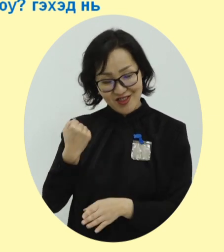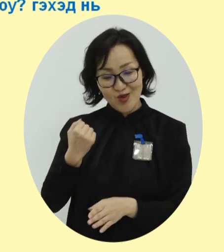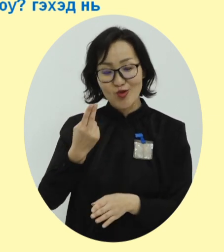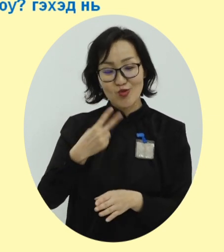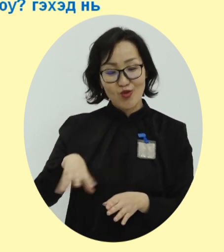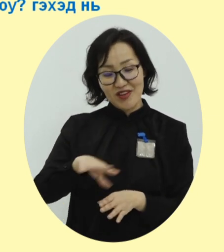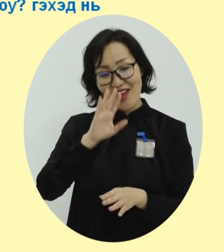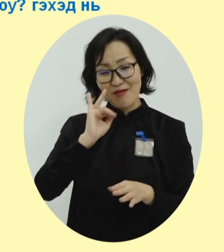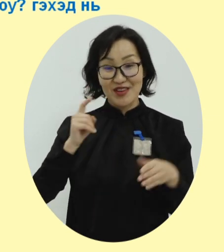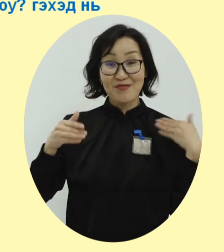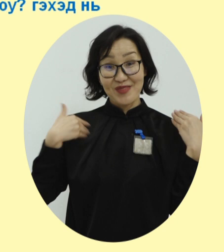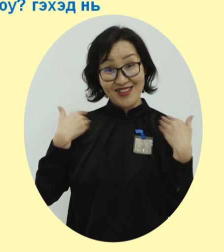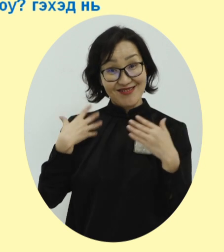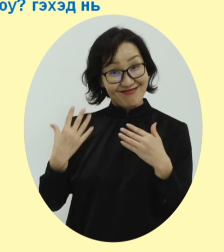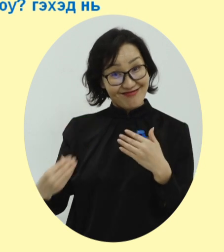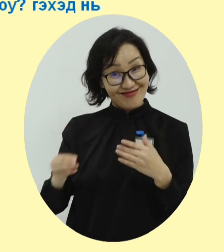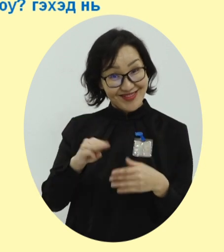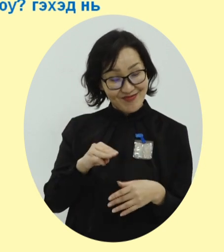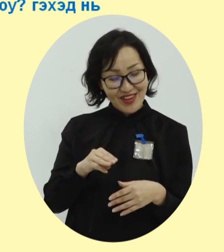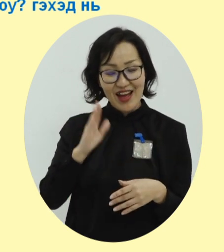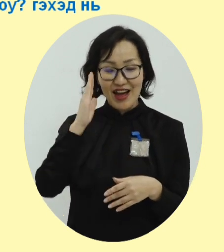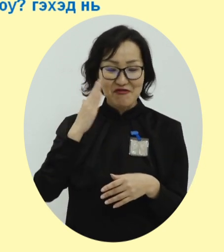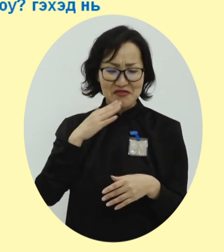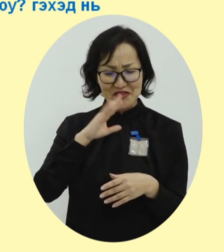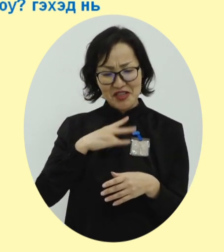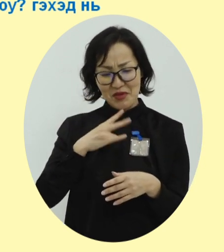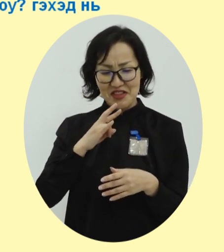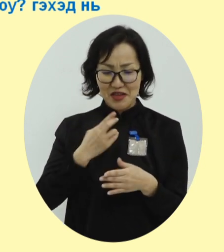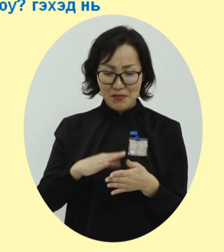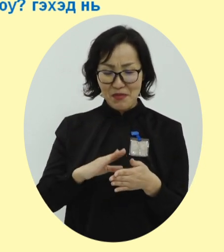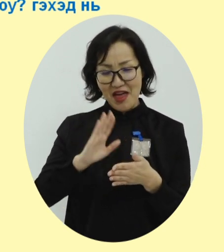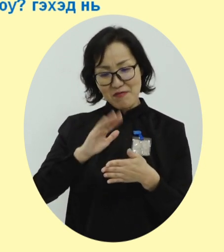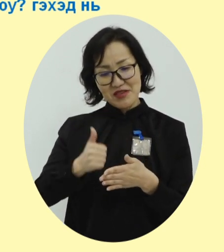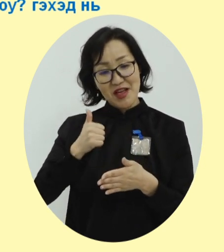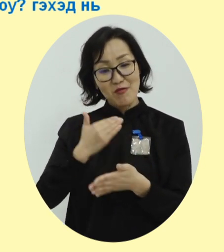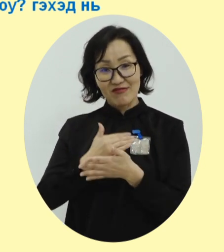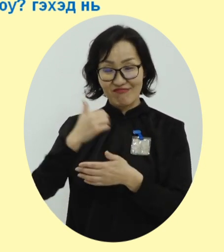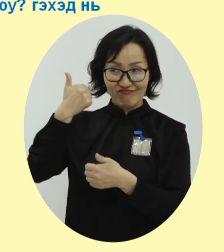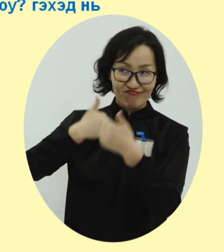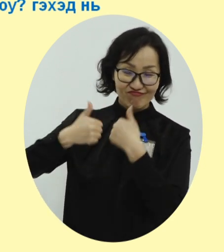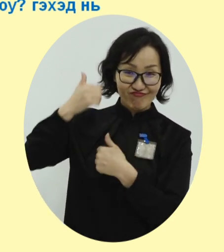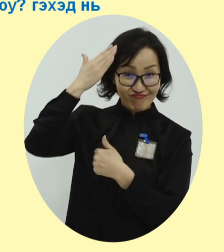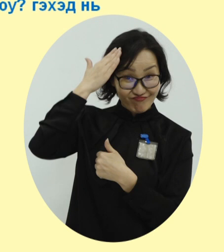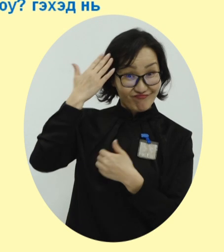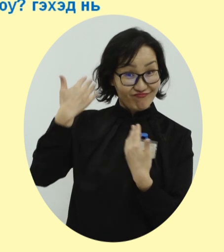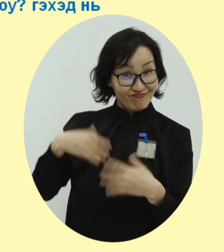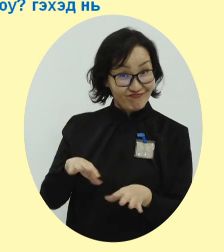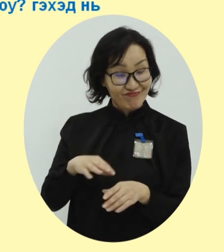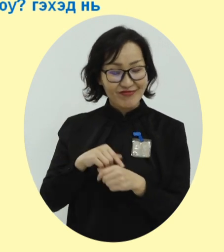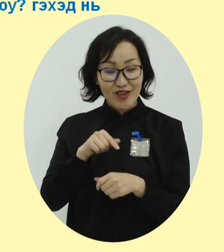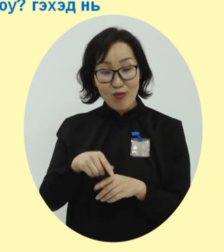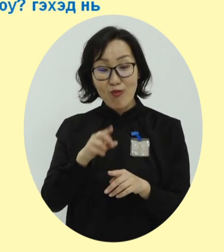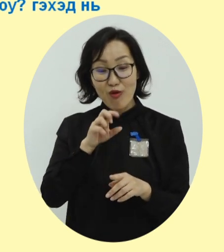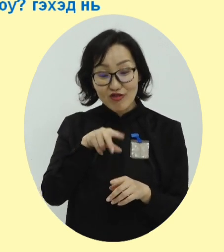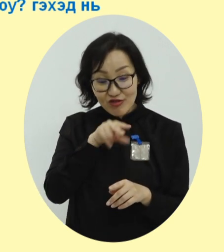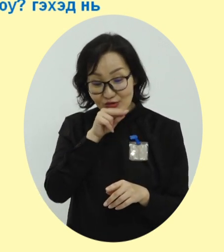их баярлсан гэж санана. Аав ээж маань намайг нямбай цэгцтэй болсон гэж магтсан. Өөрөөр хэлбэл